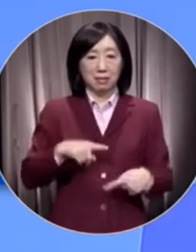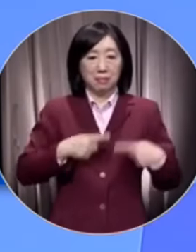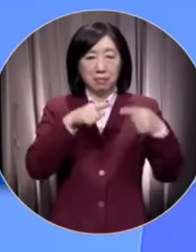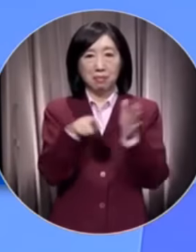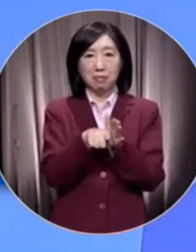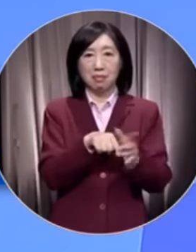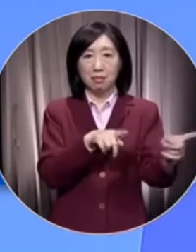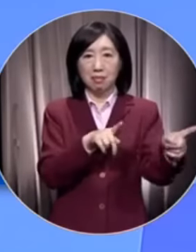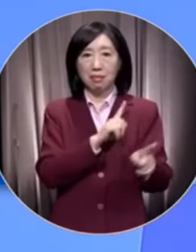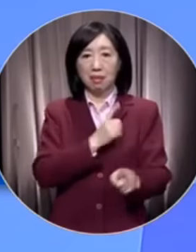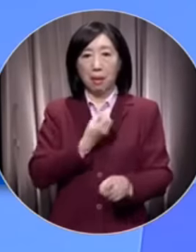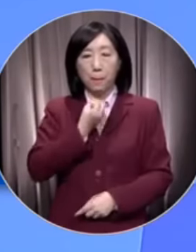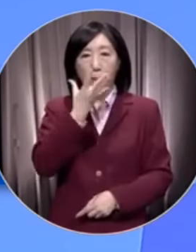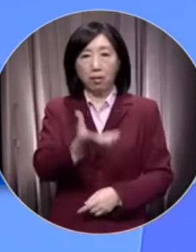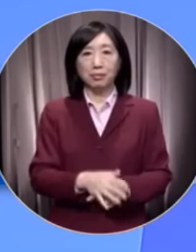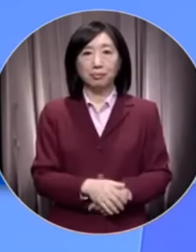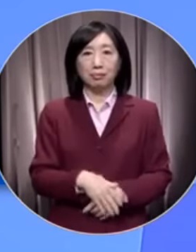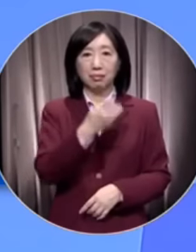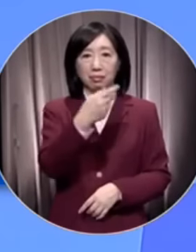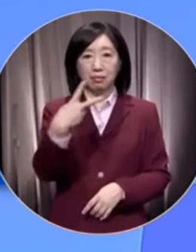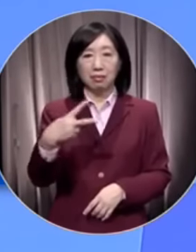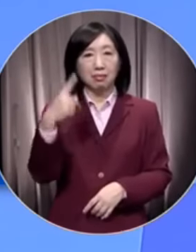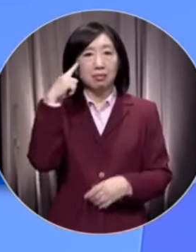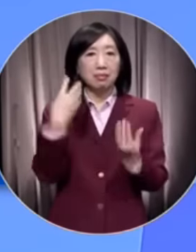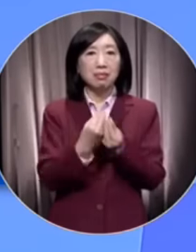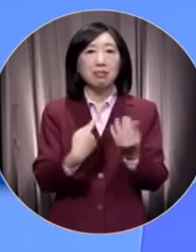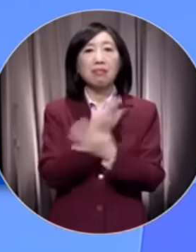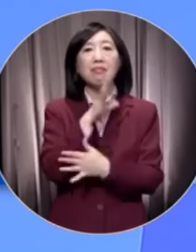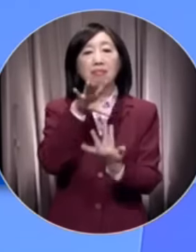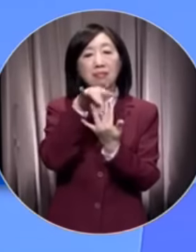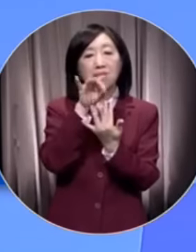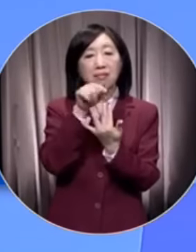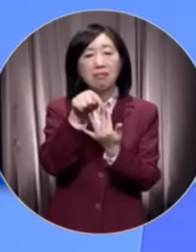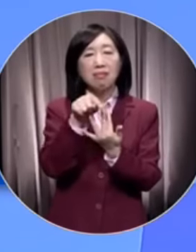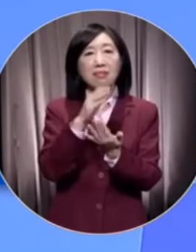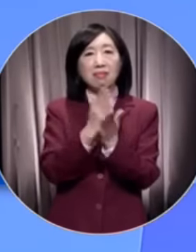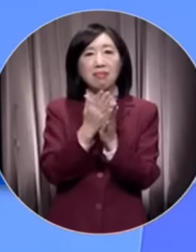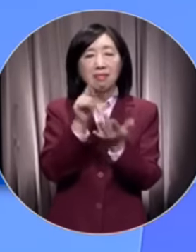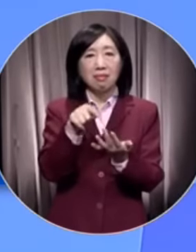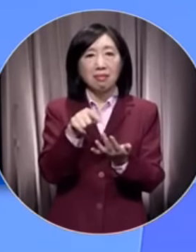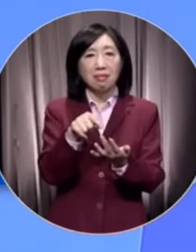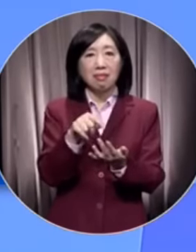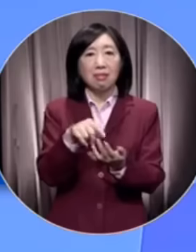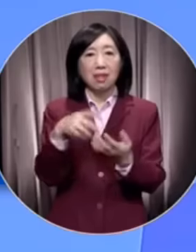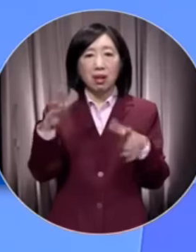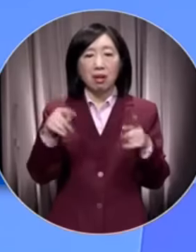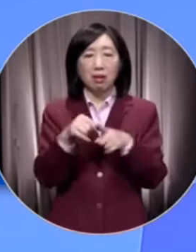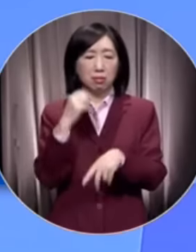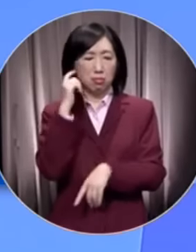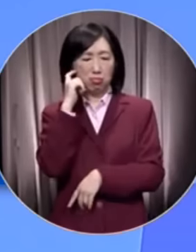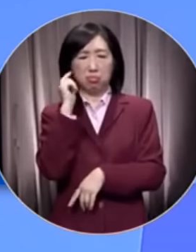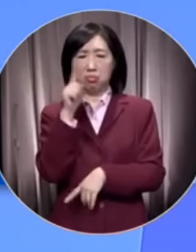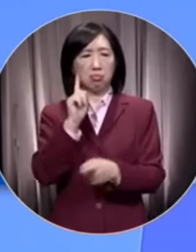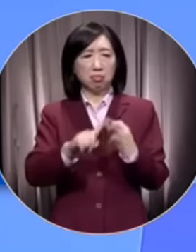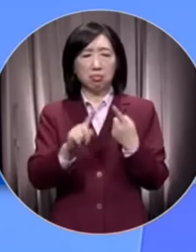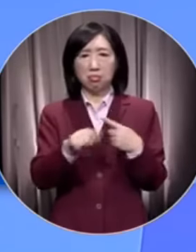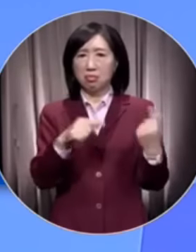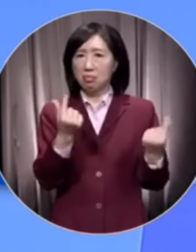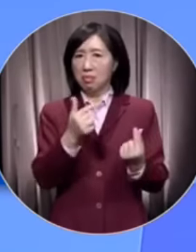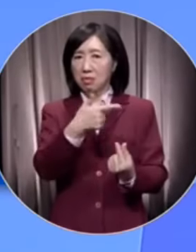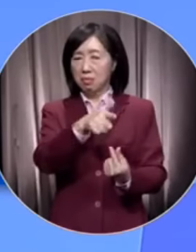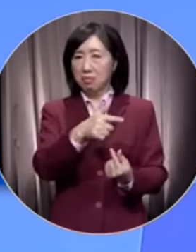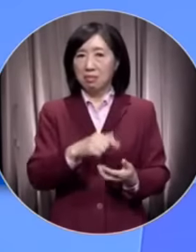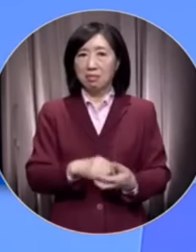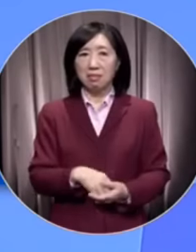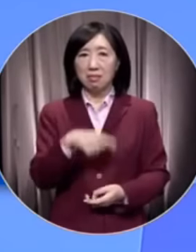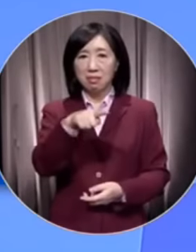了，直接讲九二共识只是一个选项，很多人都质疑他根本不是你的选项。请问蔡主